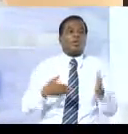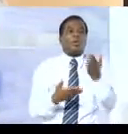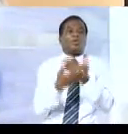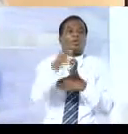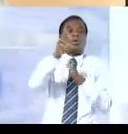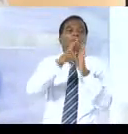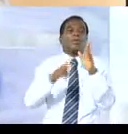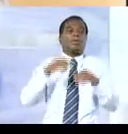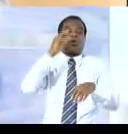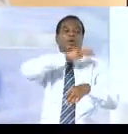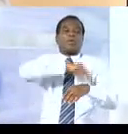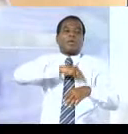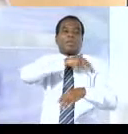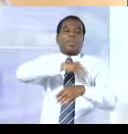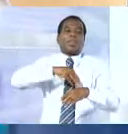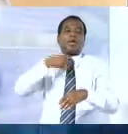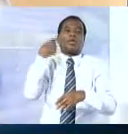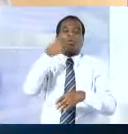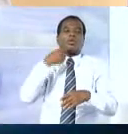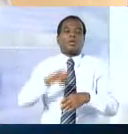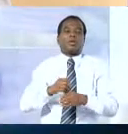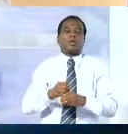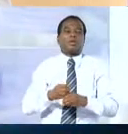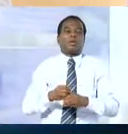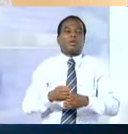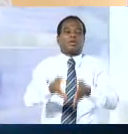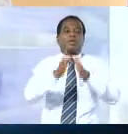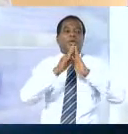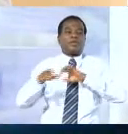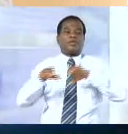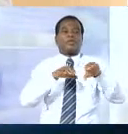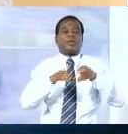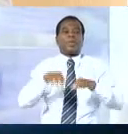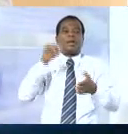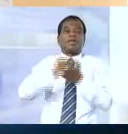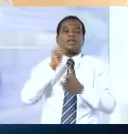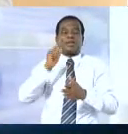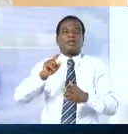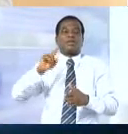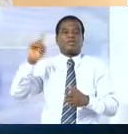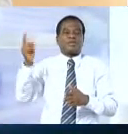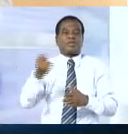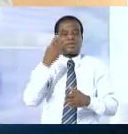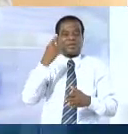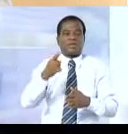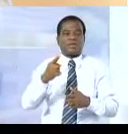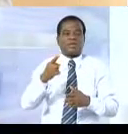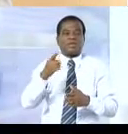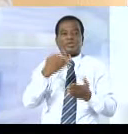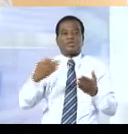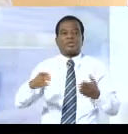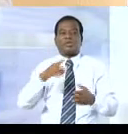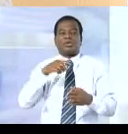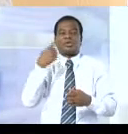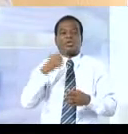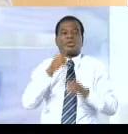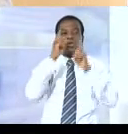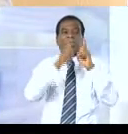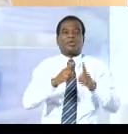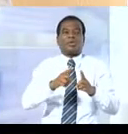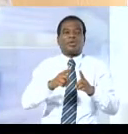la mission dont j'ai été investi, c'est le seul instrument dont dispose